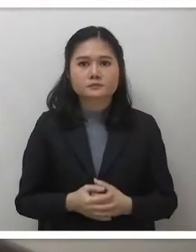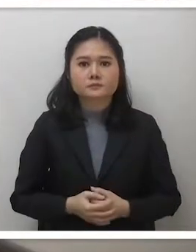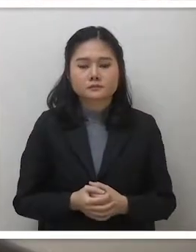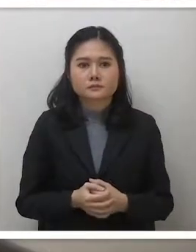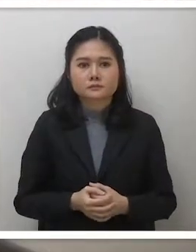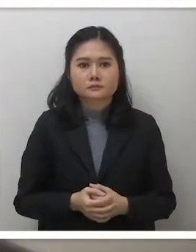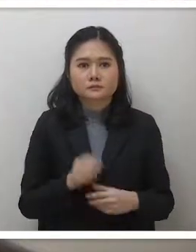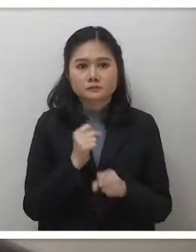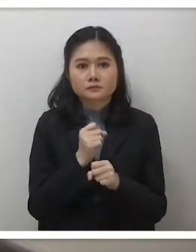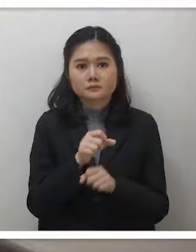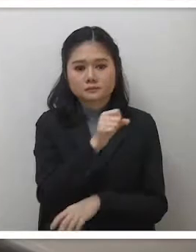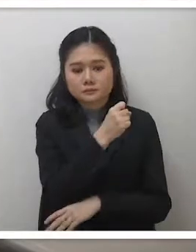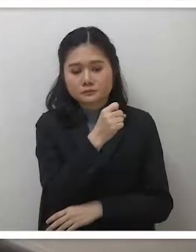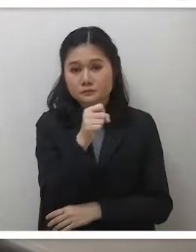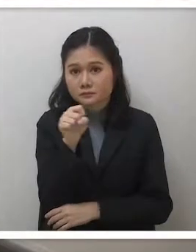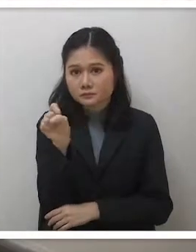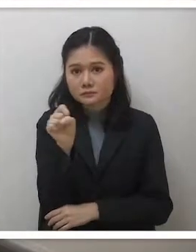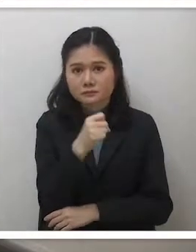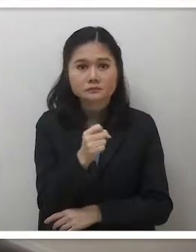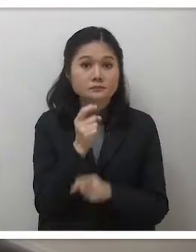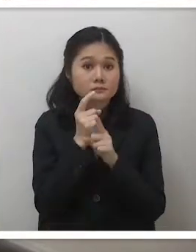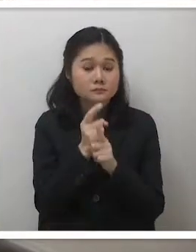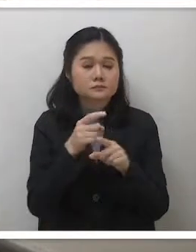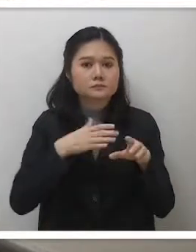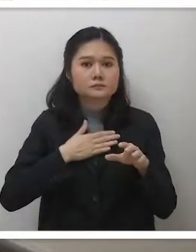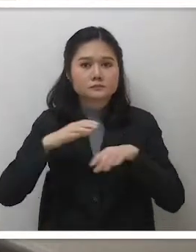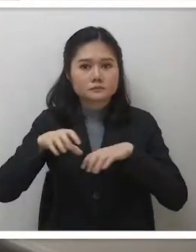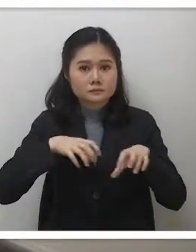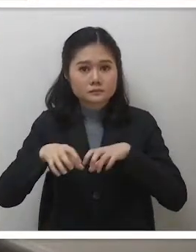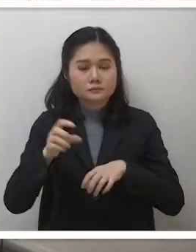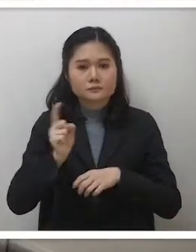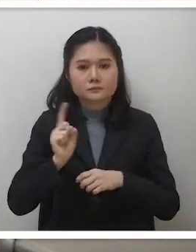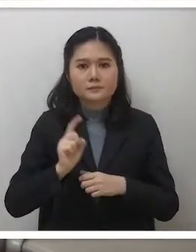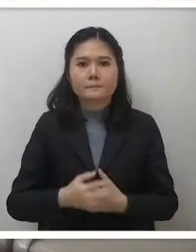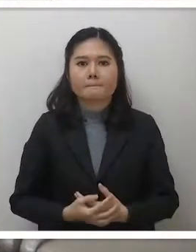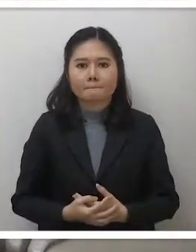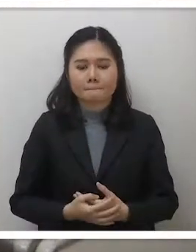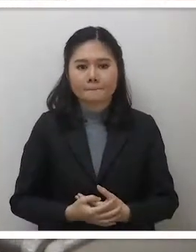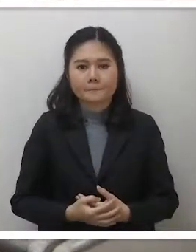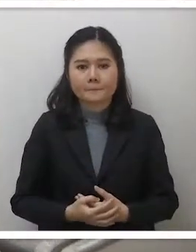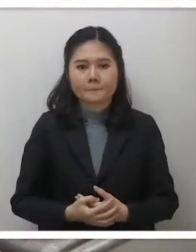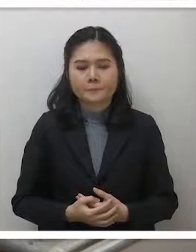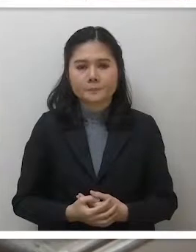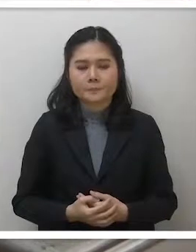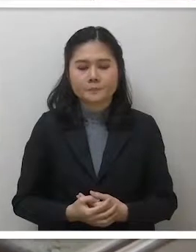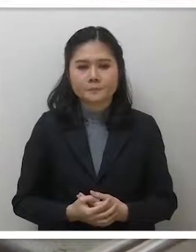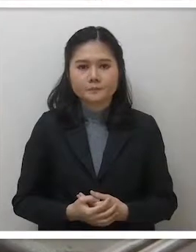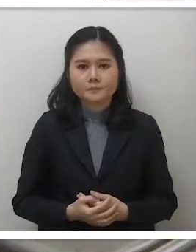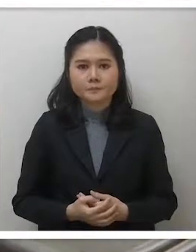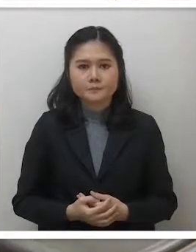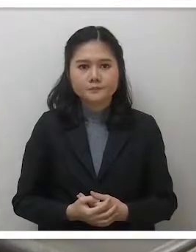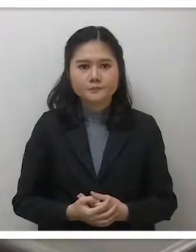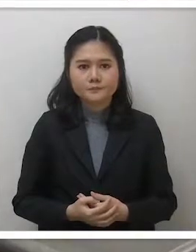เรียงดูว่าเขาหันหน้าได้ตามองค์ประกอบที่เราจัดไว้หรือไม่นะครับคือเ